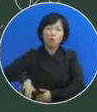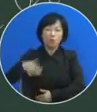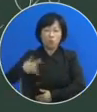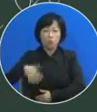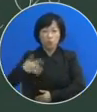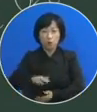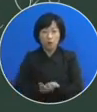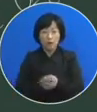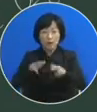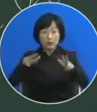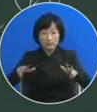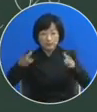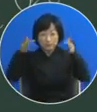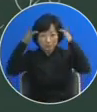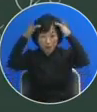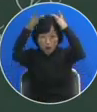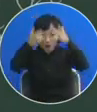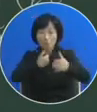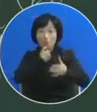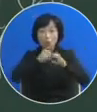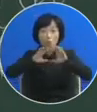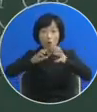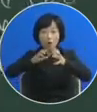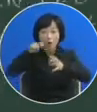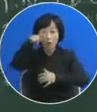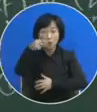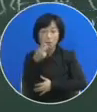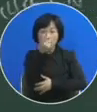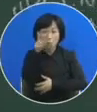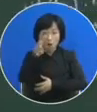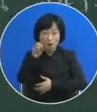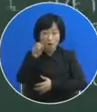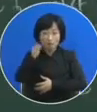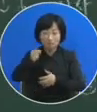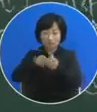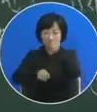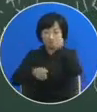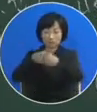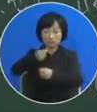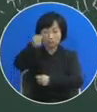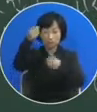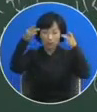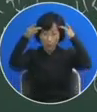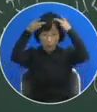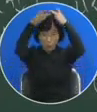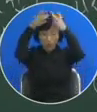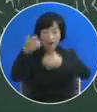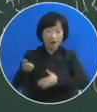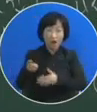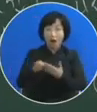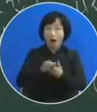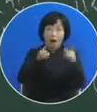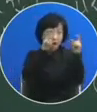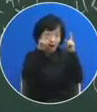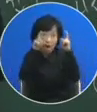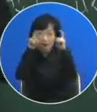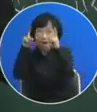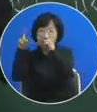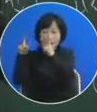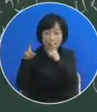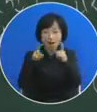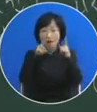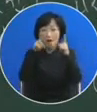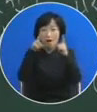지금도 뭐 교황이 지팡이 들고 가면요. 막 사진 찍고 난립니다. Even now when the Pope walks around with his staff, people are going crazy trying to take a